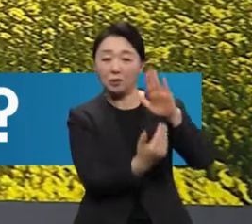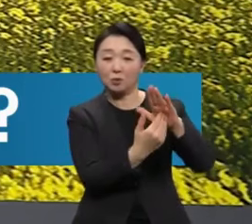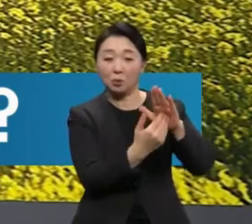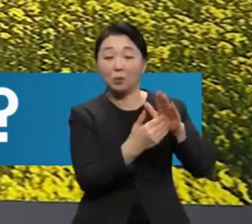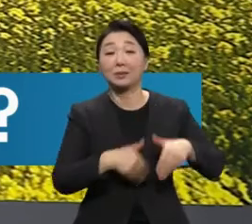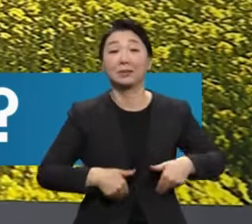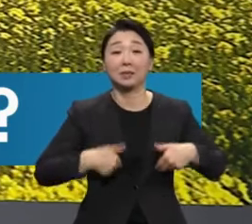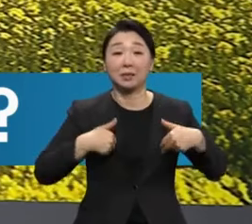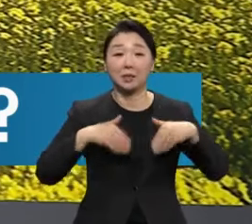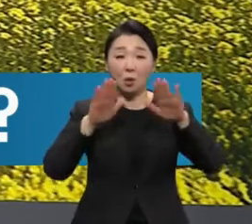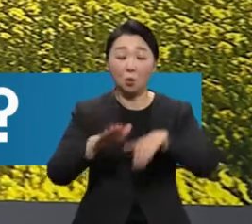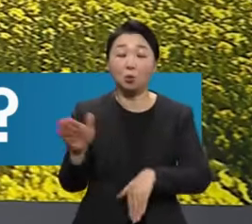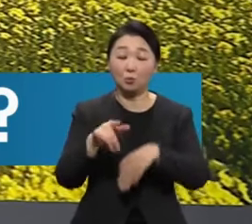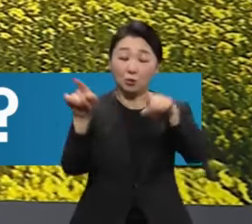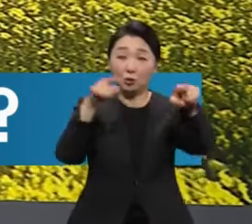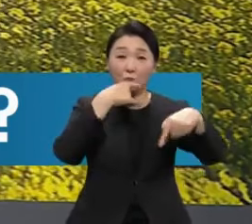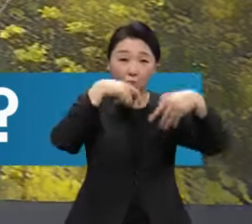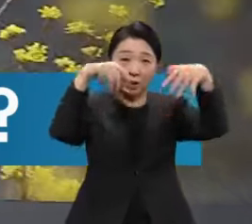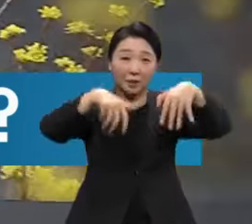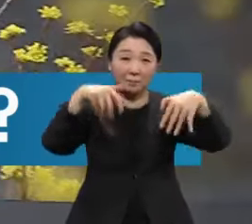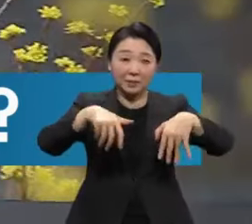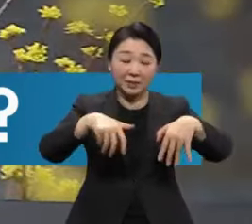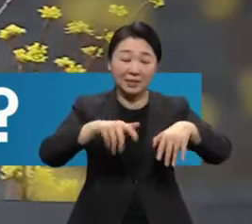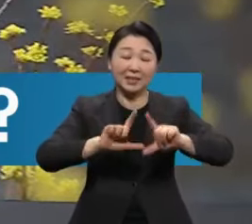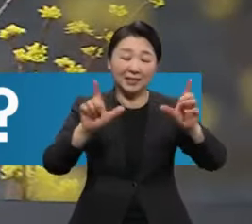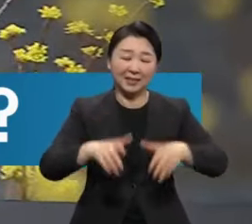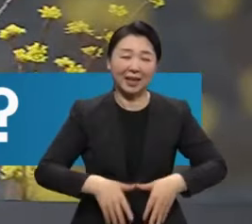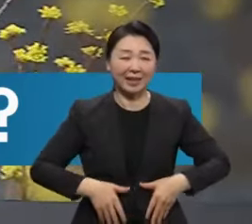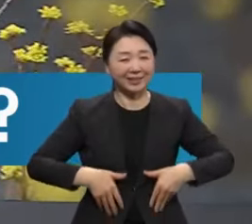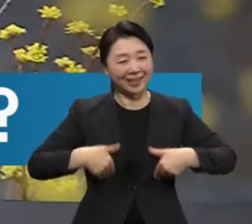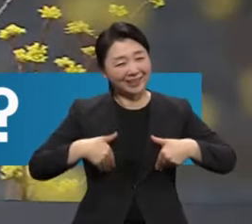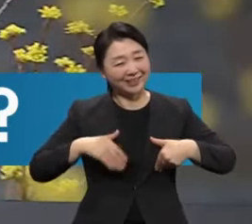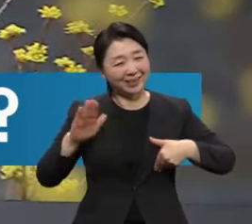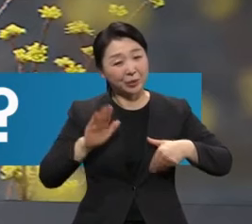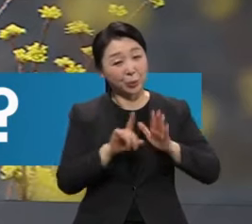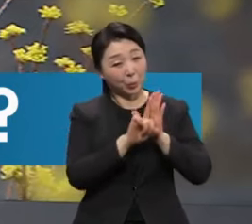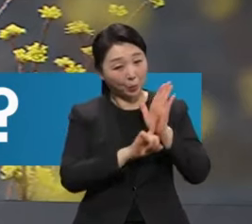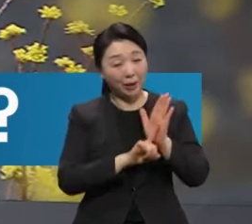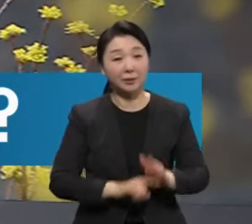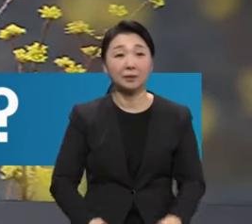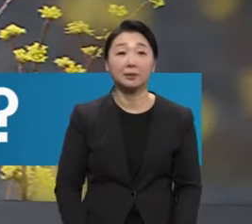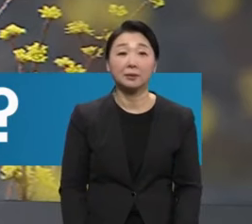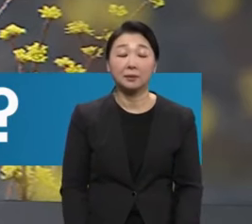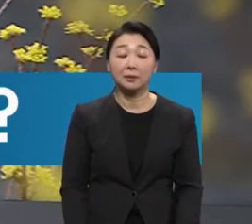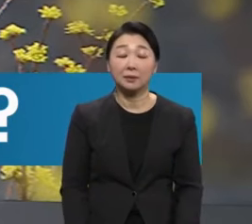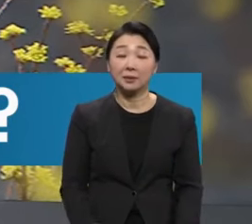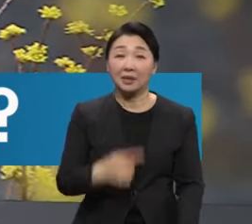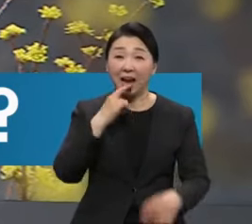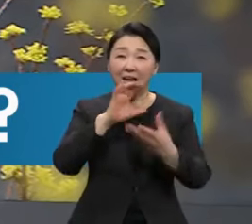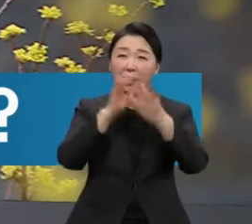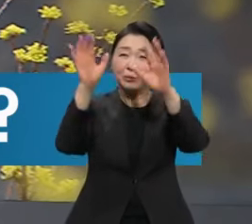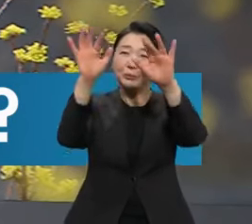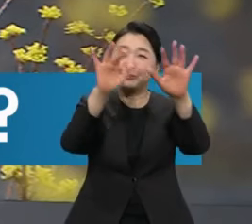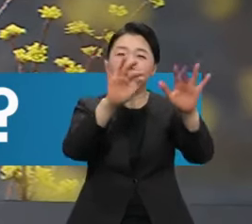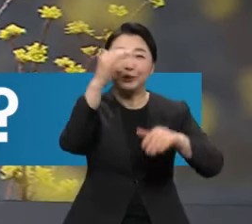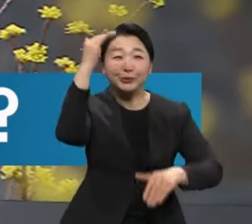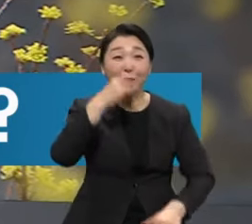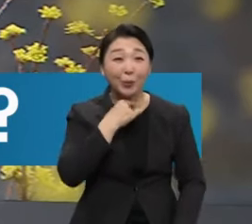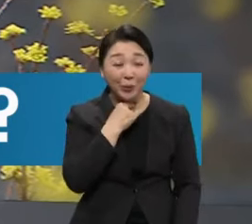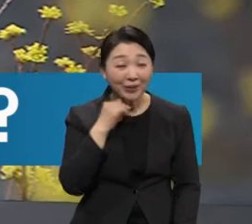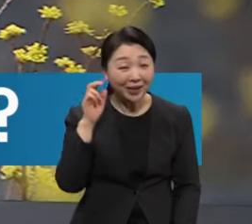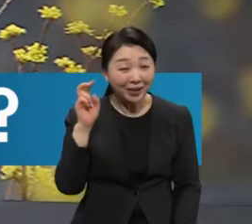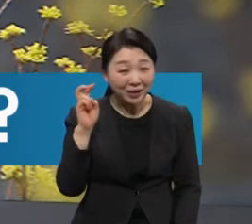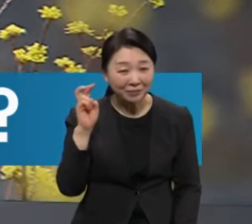오늘부턴 전국에 비가 오면서 따뜻한 날씨 한 풀 꺾이겠습니다 벚꽃 나드리를 기다리시는 분들도 많으실 텐데 꽃이